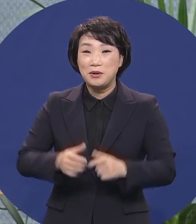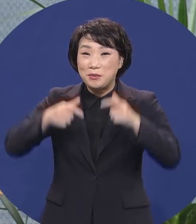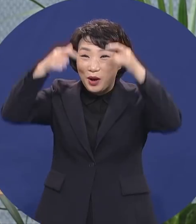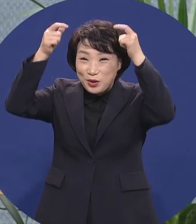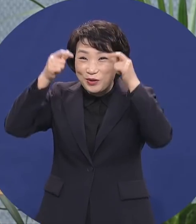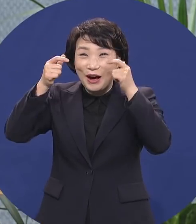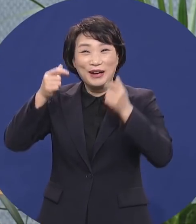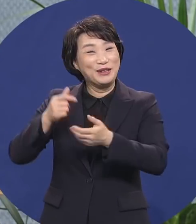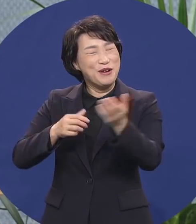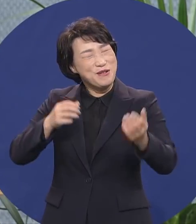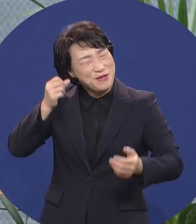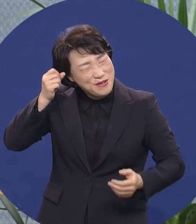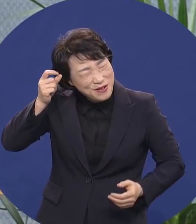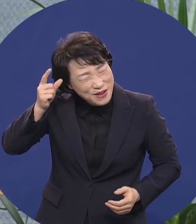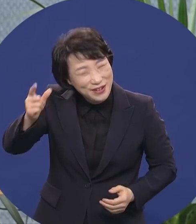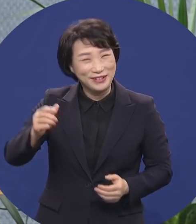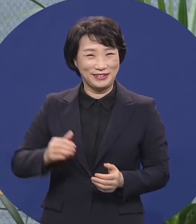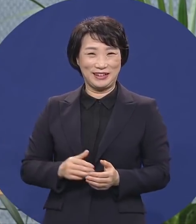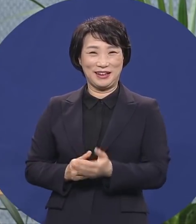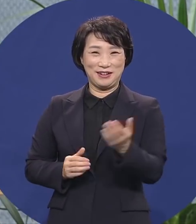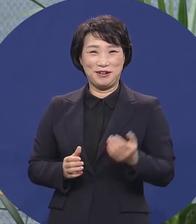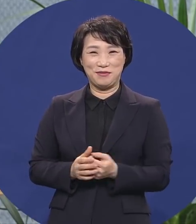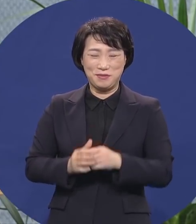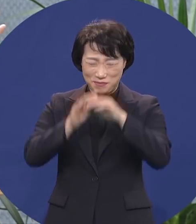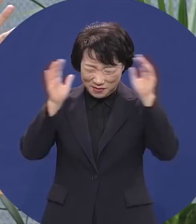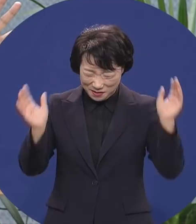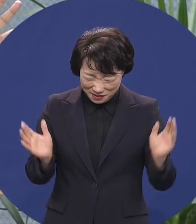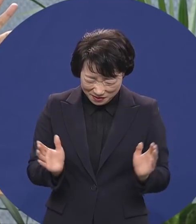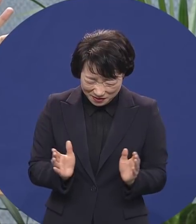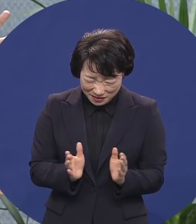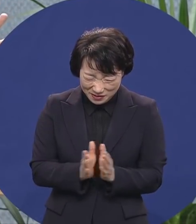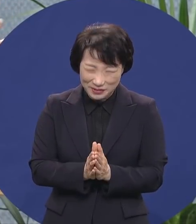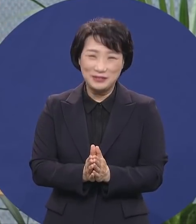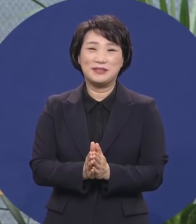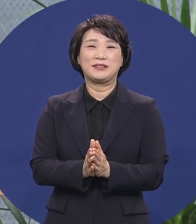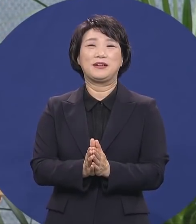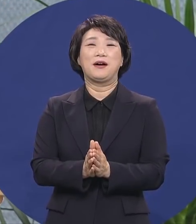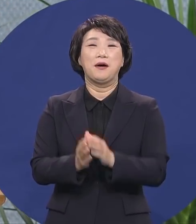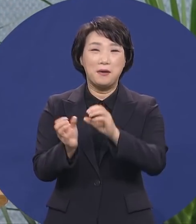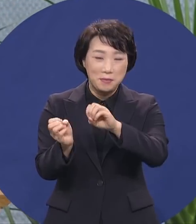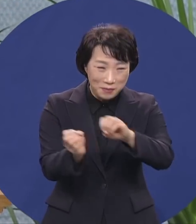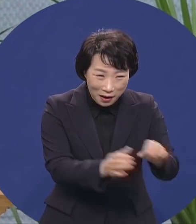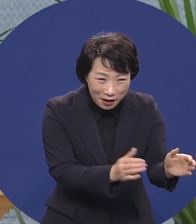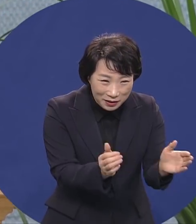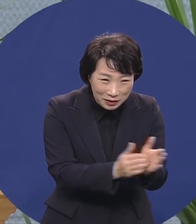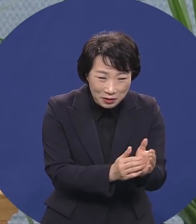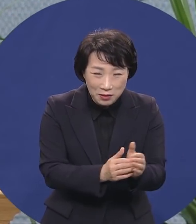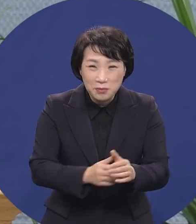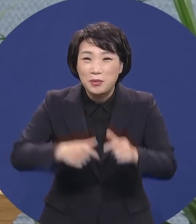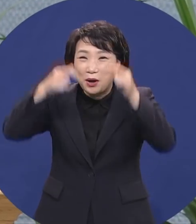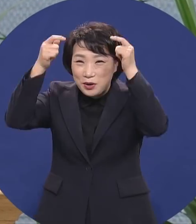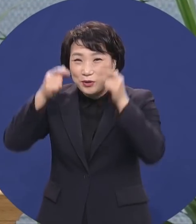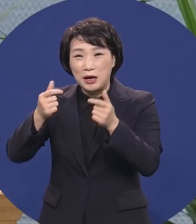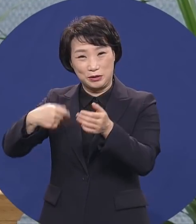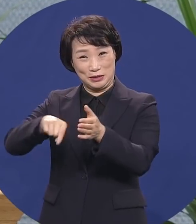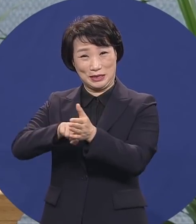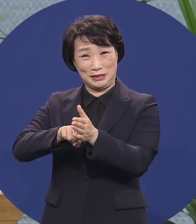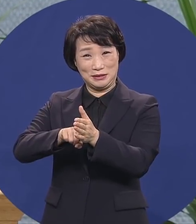면류관이 얼마나 위대하길래 이 모든 것을 다 버리고 면류관을